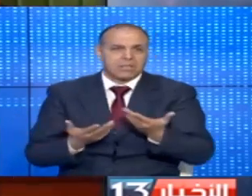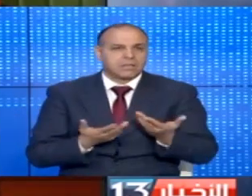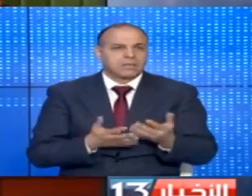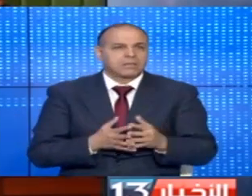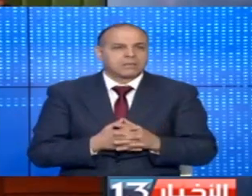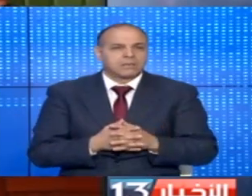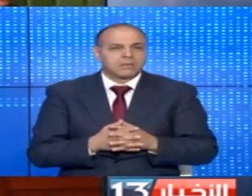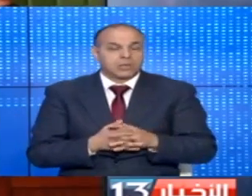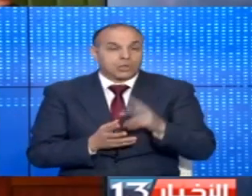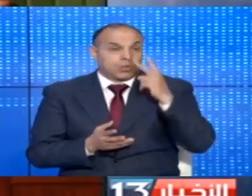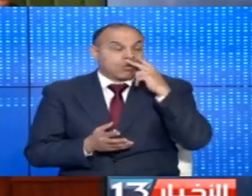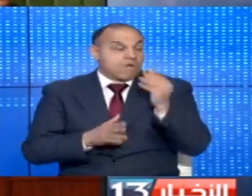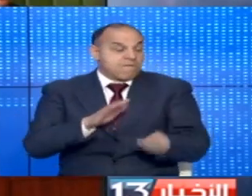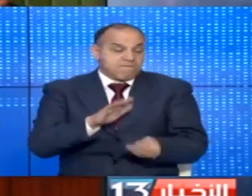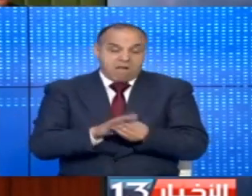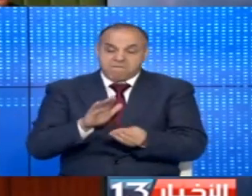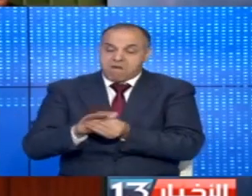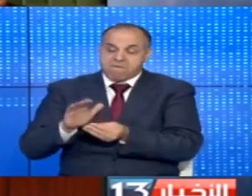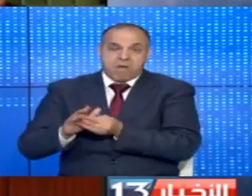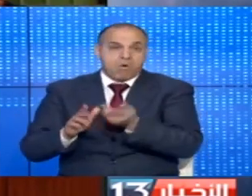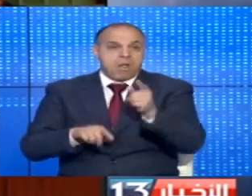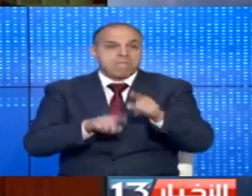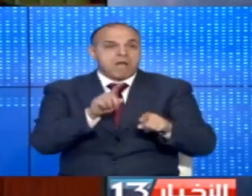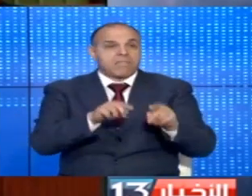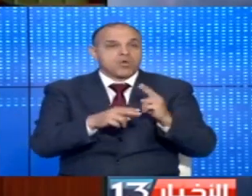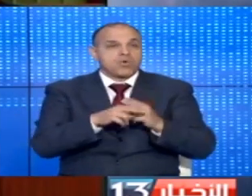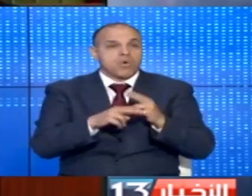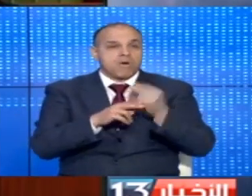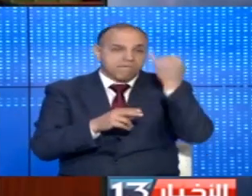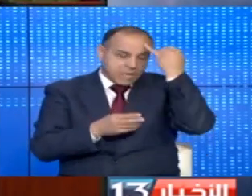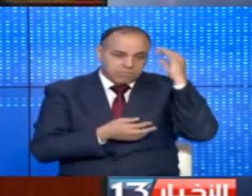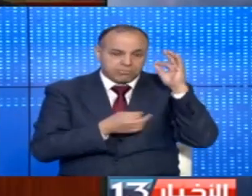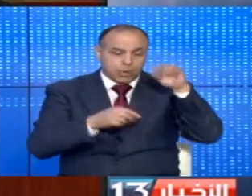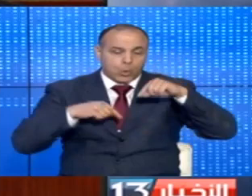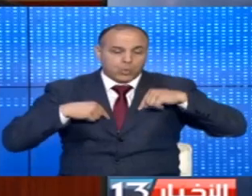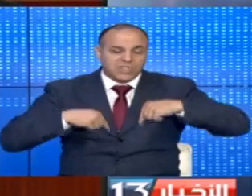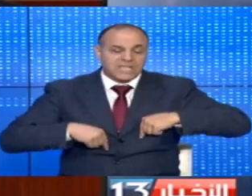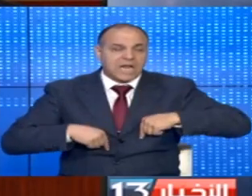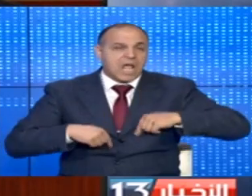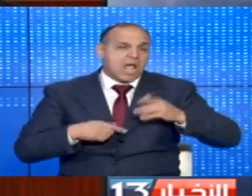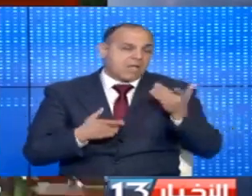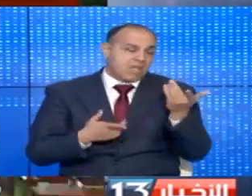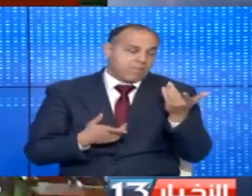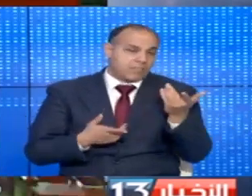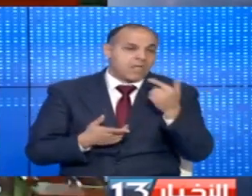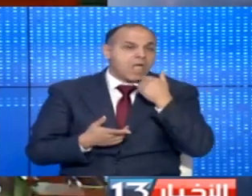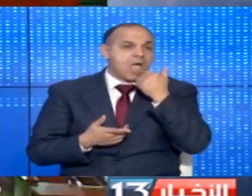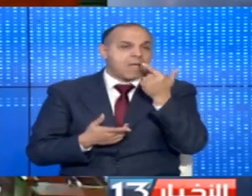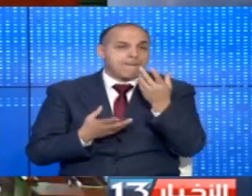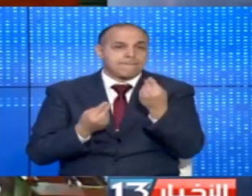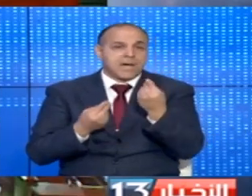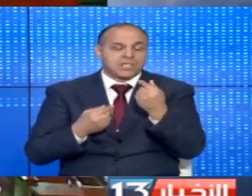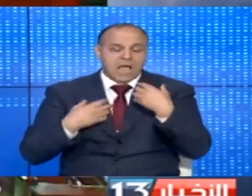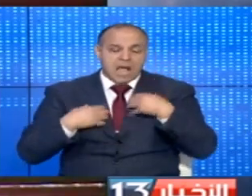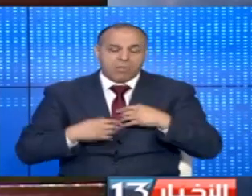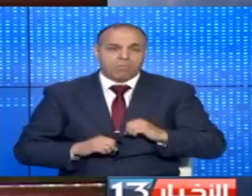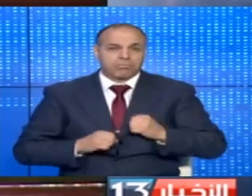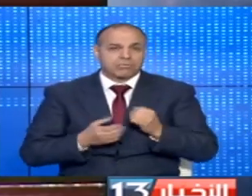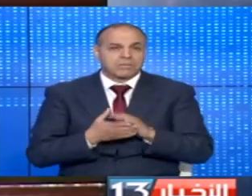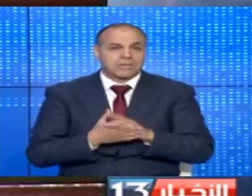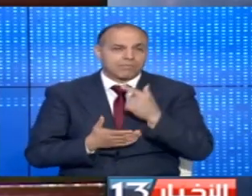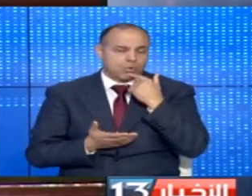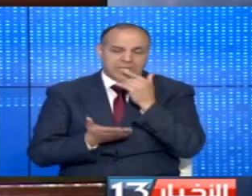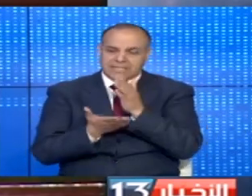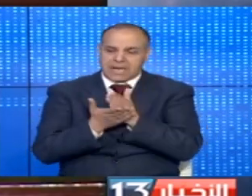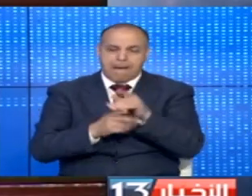شبهات الفساد التي تتعلق ببعض الاسماء المقترحه في حكومه الجمله اثارها عدد من النواب بصراحه